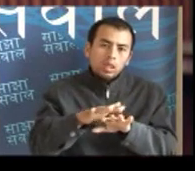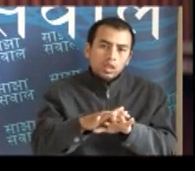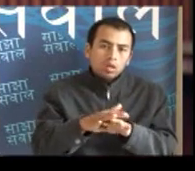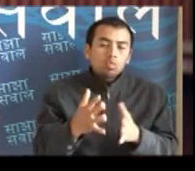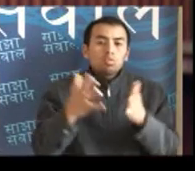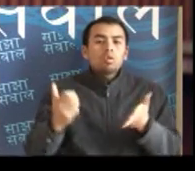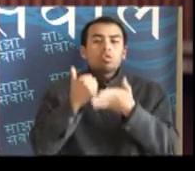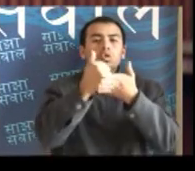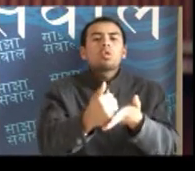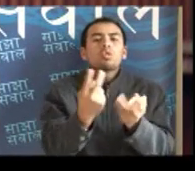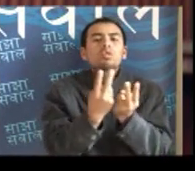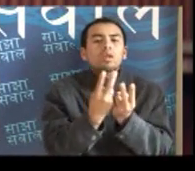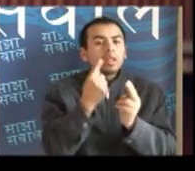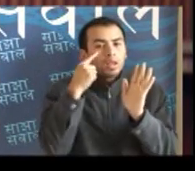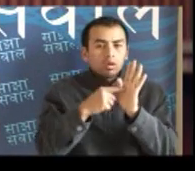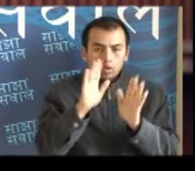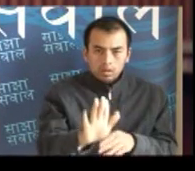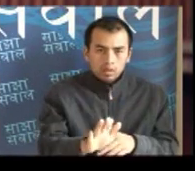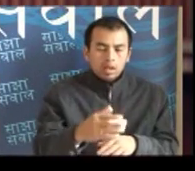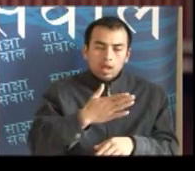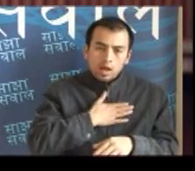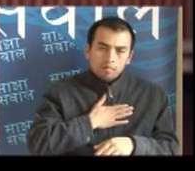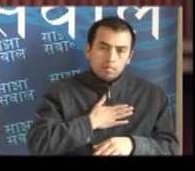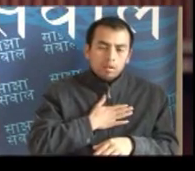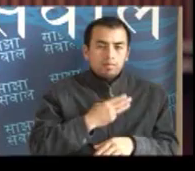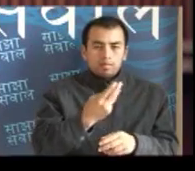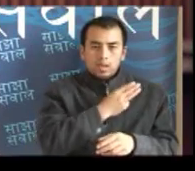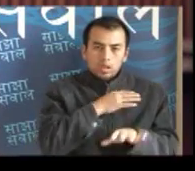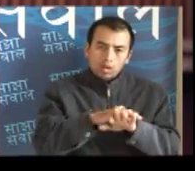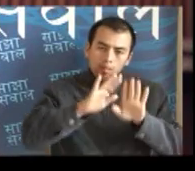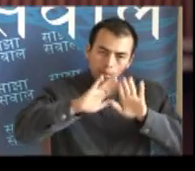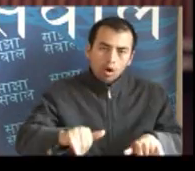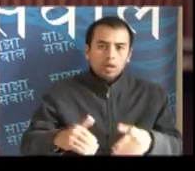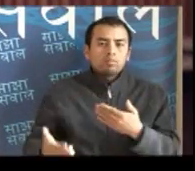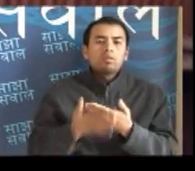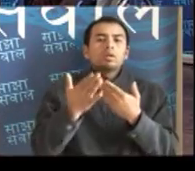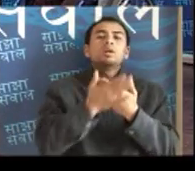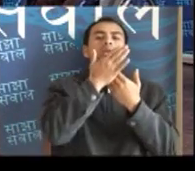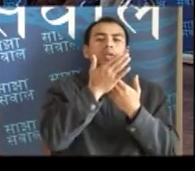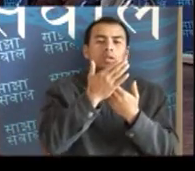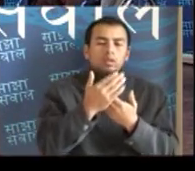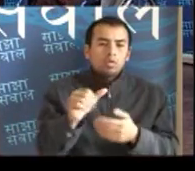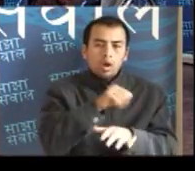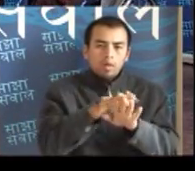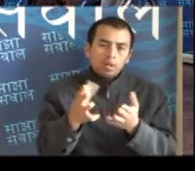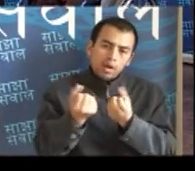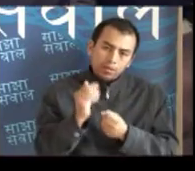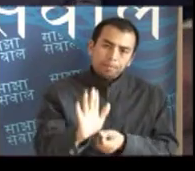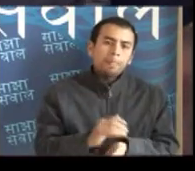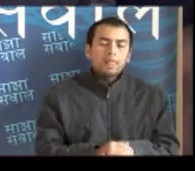ठुलो कन्ट्रिब्युसन गर्नुभयो रहेछ। उहाँहरूले चाहिँ एउटा हामी साङ्गहरूलाई चाहिँ एउटा छुट्टै किसिमको इन्सपिरेसन चाहिँ उहाँहरूबाट मलाई